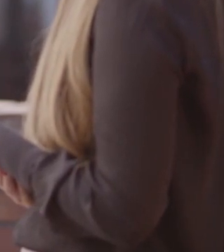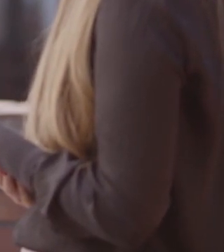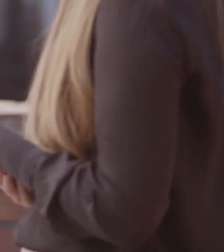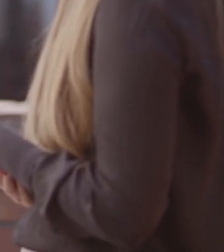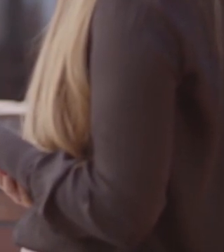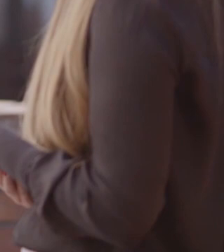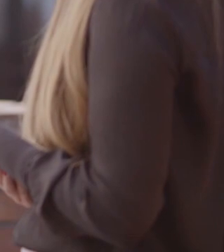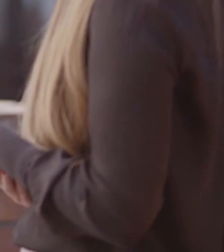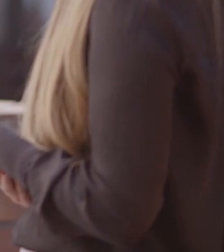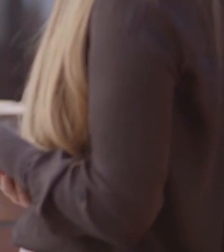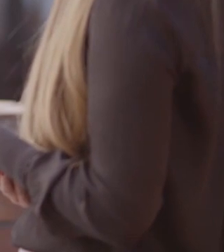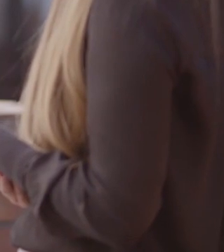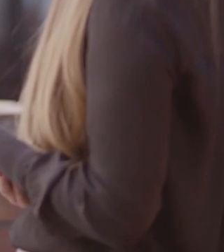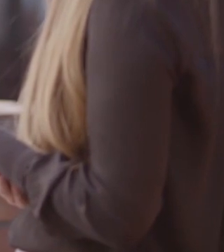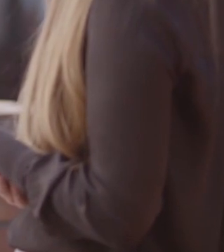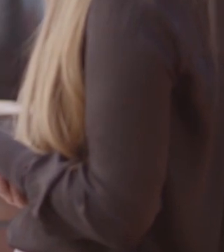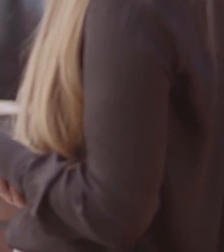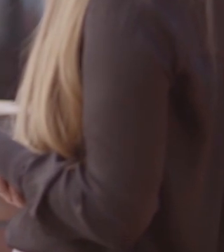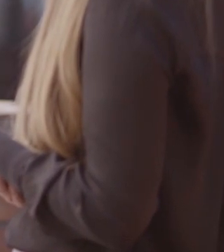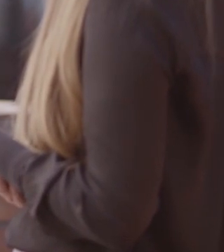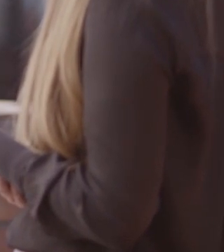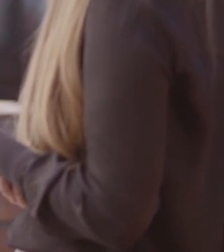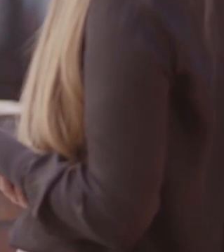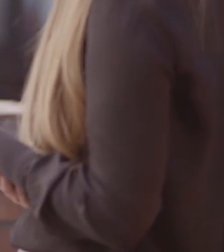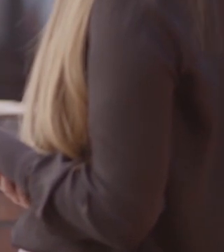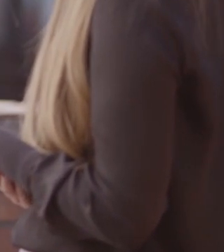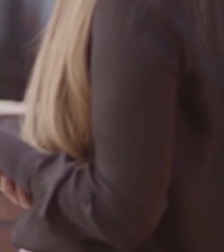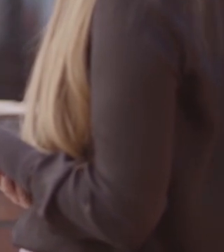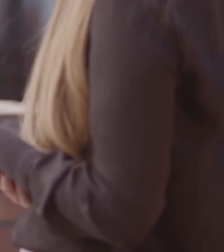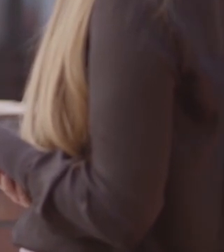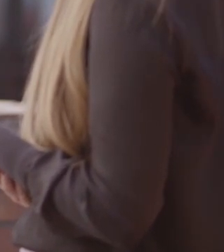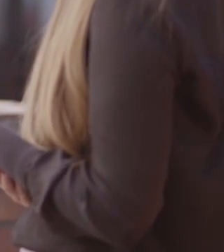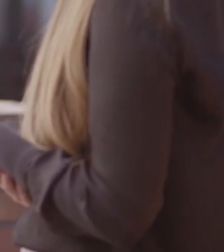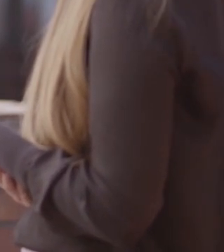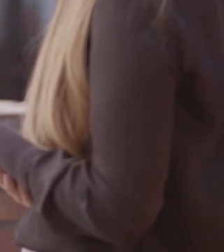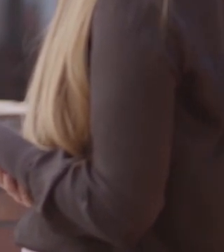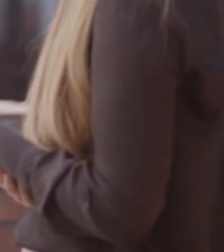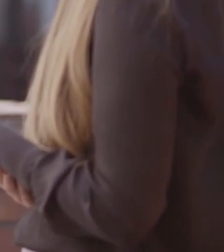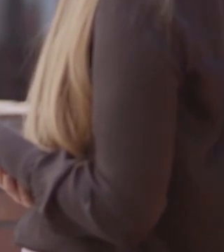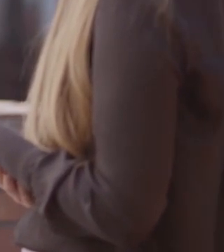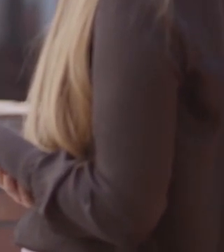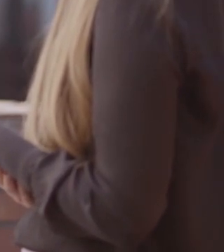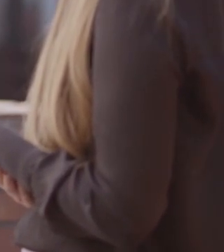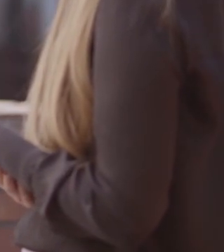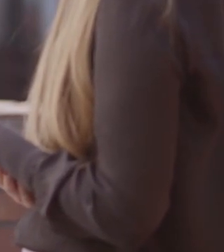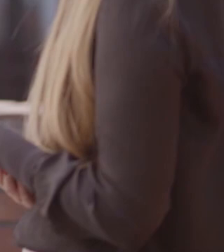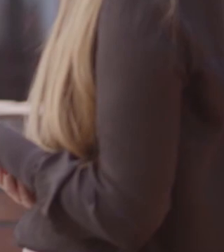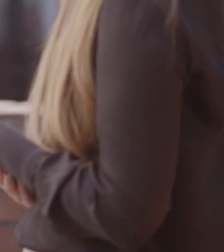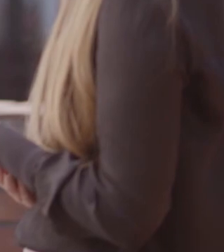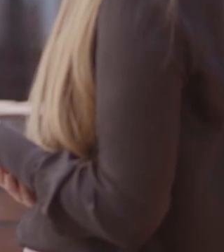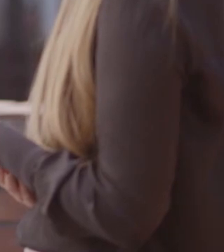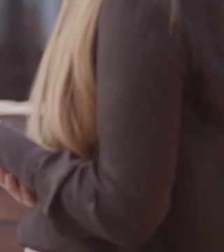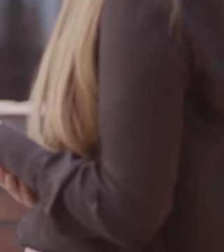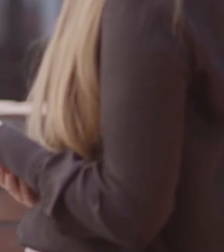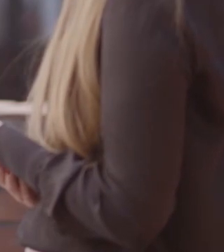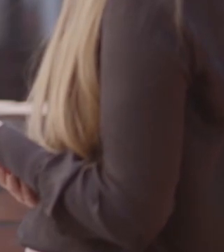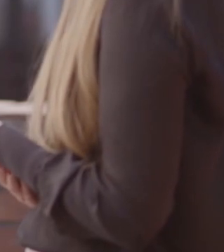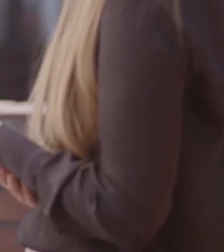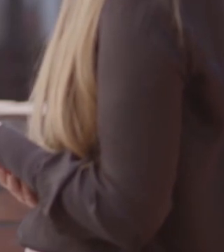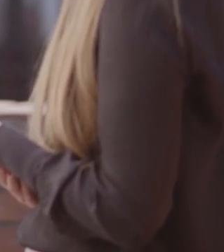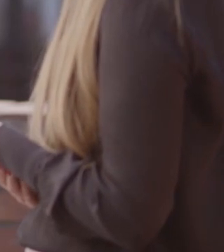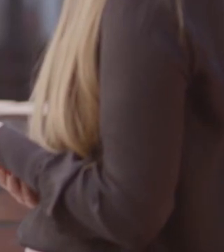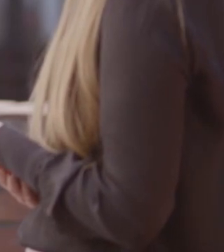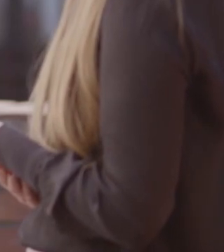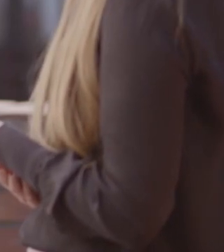tutaj też należy pamiętać o tym, że w pierwszej kolejności o takie miejsca mogą wnioskować osoby pozamiejscowe, ale także osoby, które